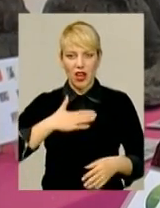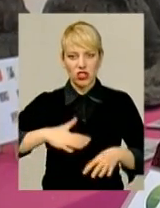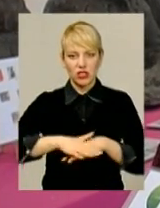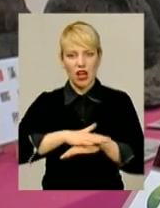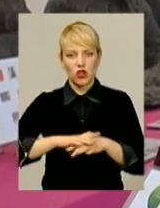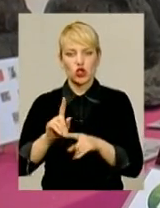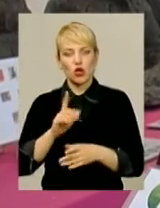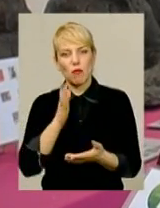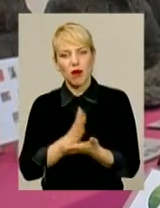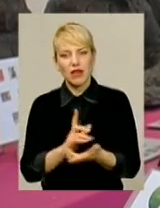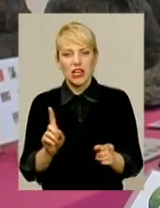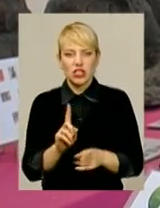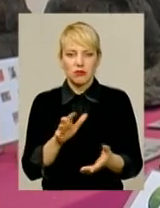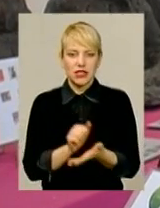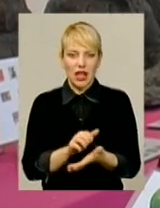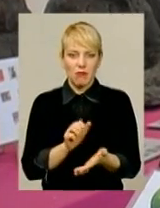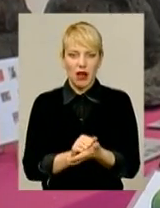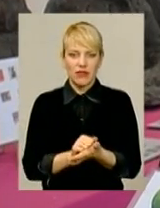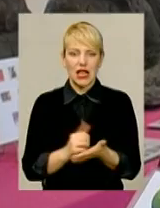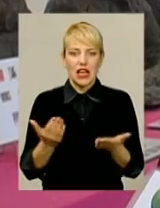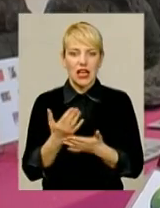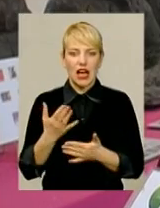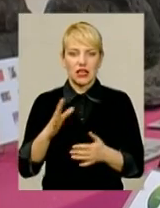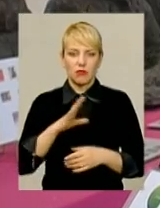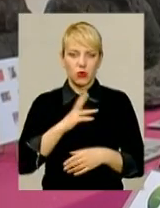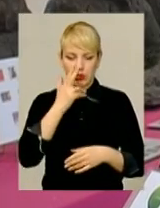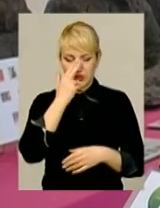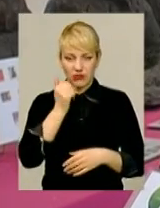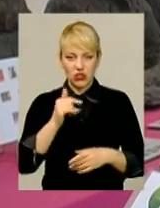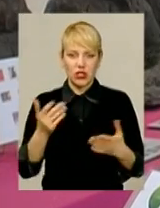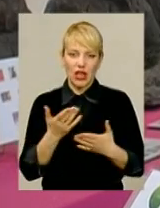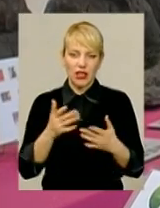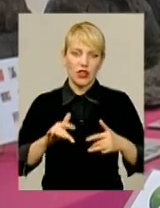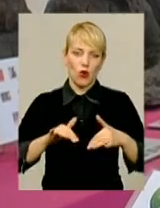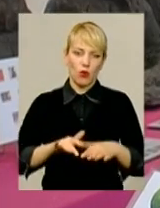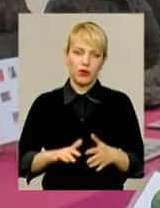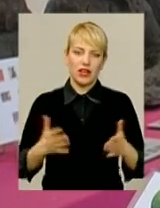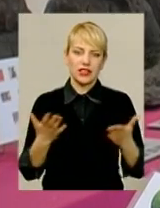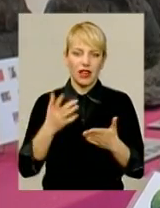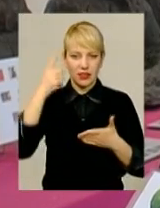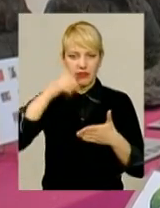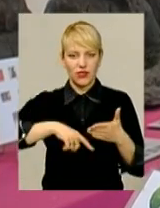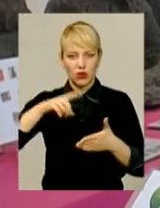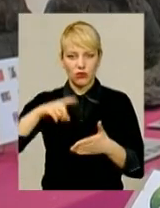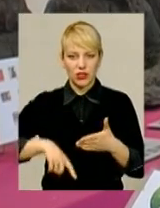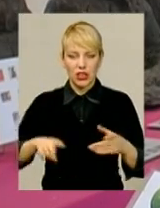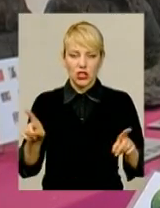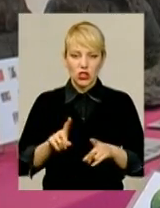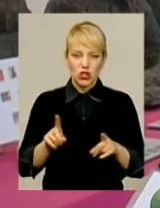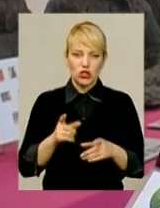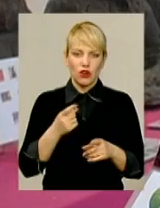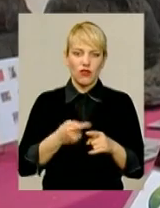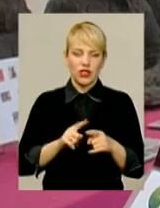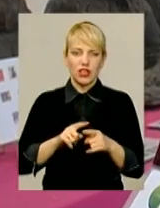що він мав, чим він займався, які в нього були звичаї, які обряди, які вірування, що він